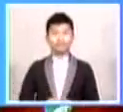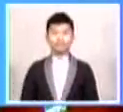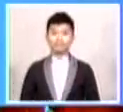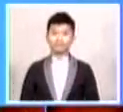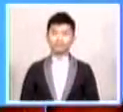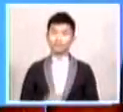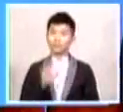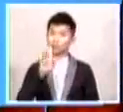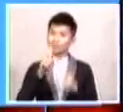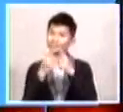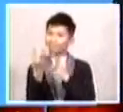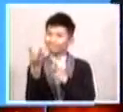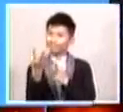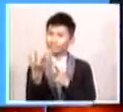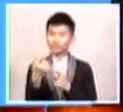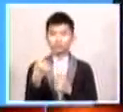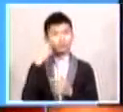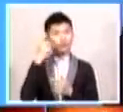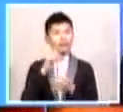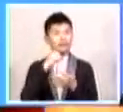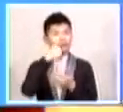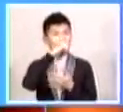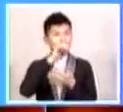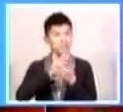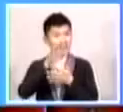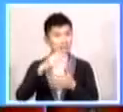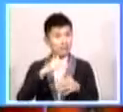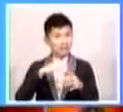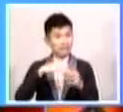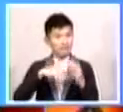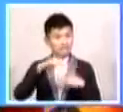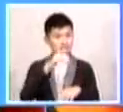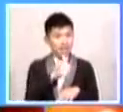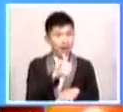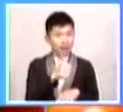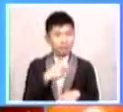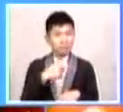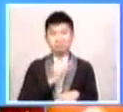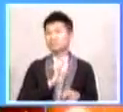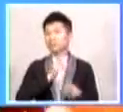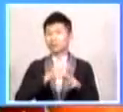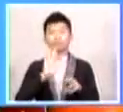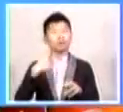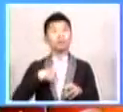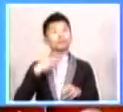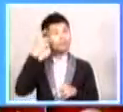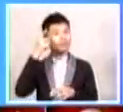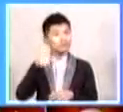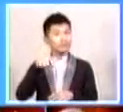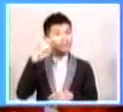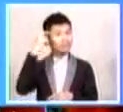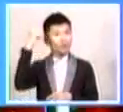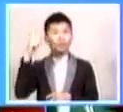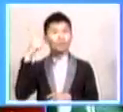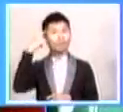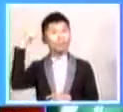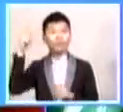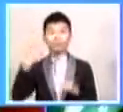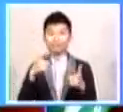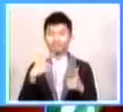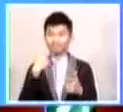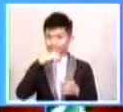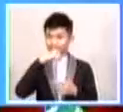有一些人并不看好台湾会有那么一天，不过我却深信这不是梦，台湾绝